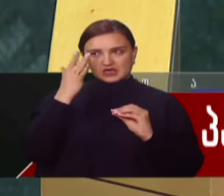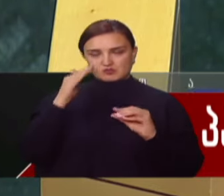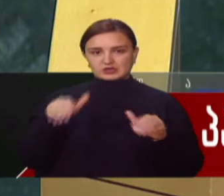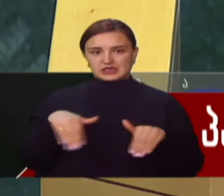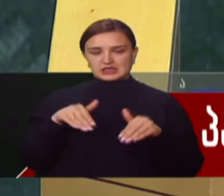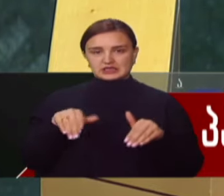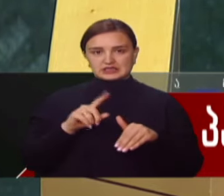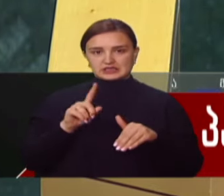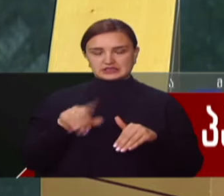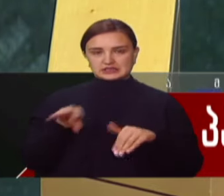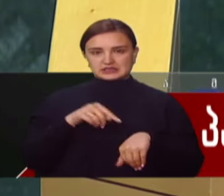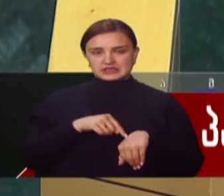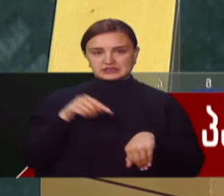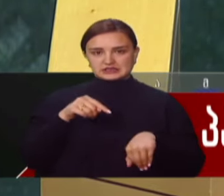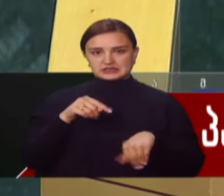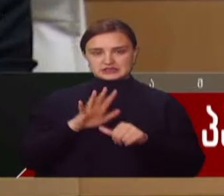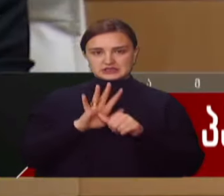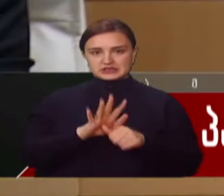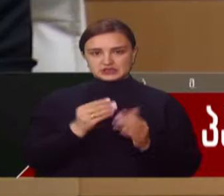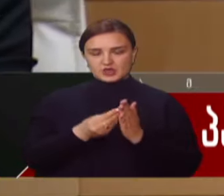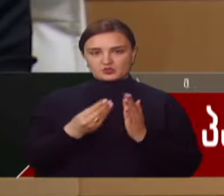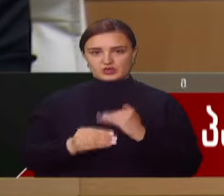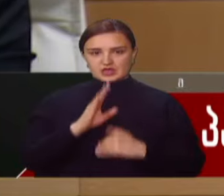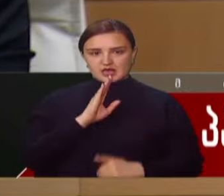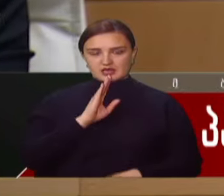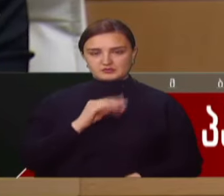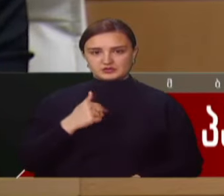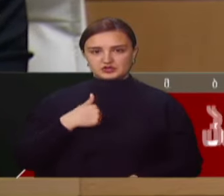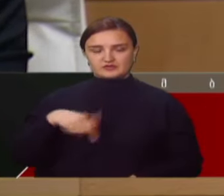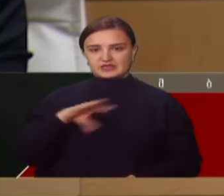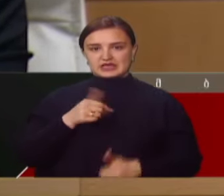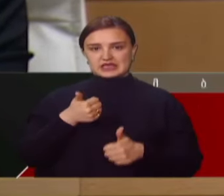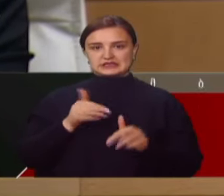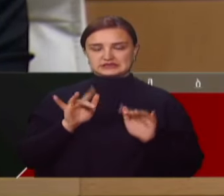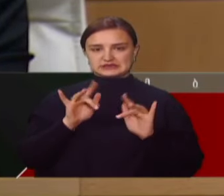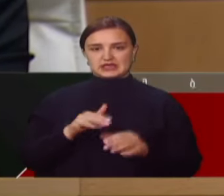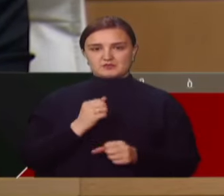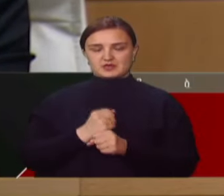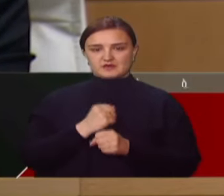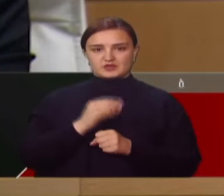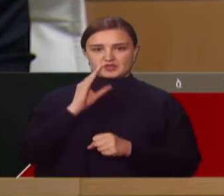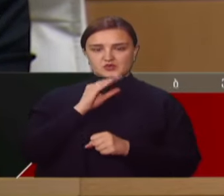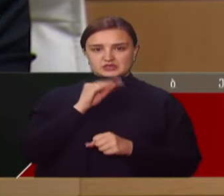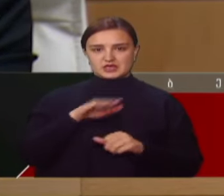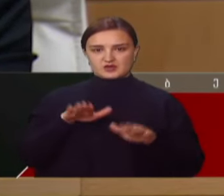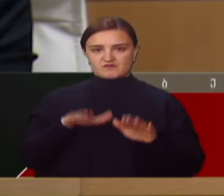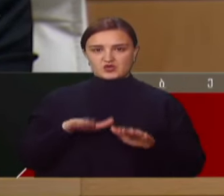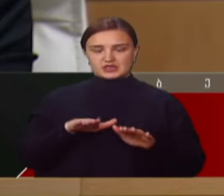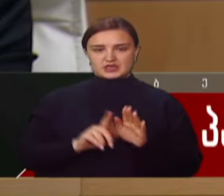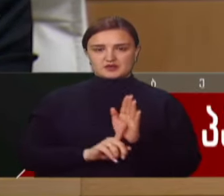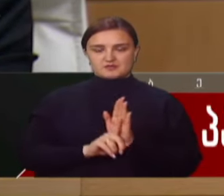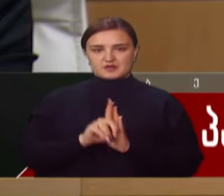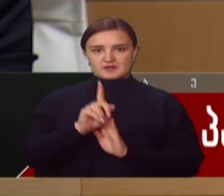აქვთ რას განიცდიან ჩაგრული ქალები. Ჩვენ კარგი საქმე გავაკეთეთ როდესაც კოტირება შემოვიტანეთ.